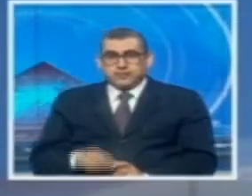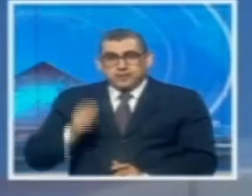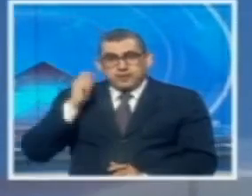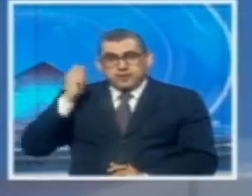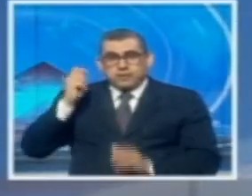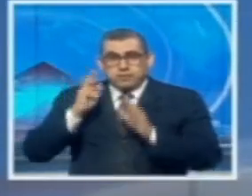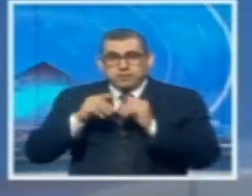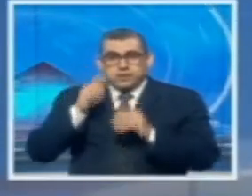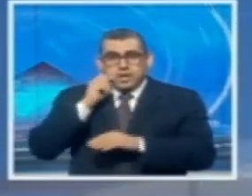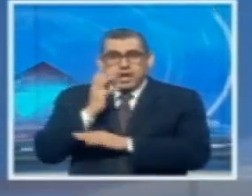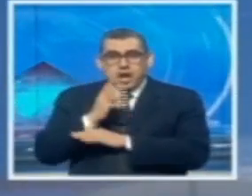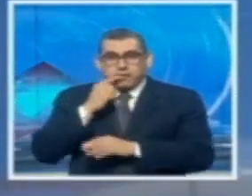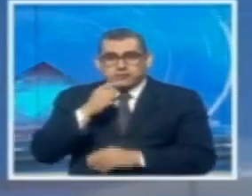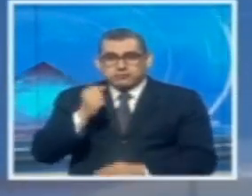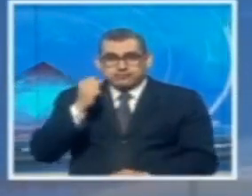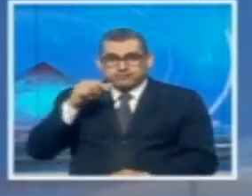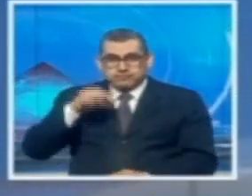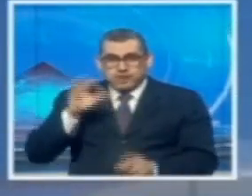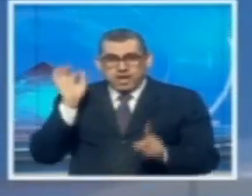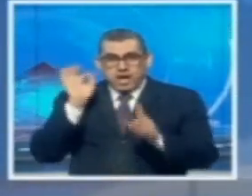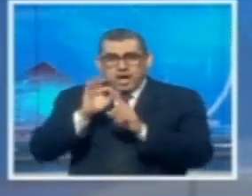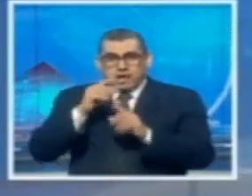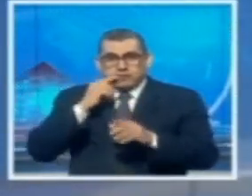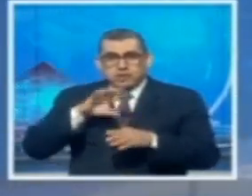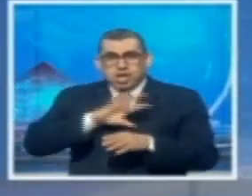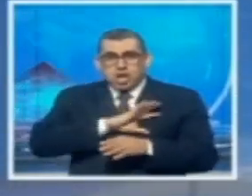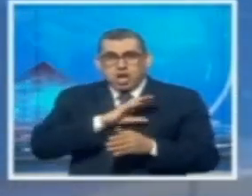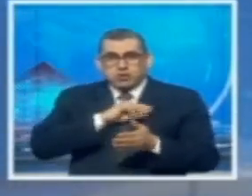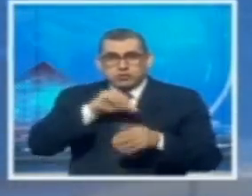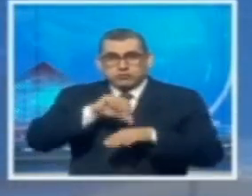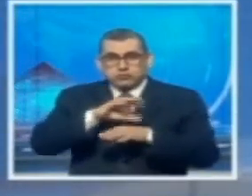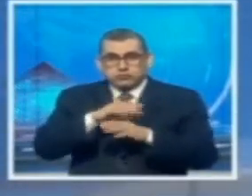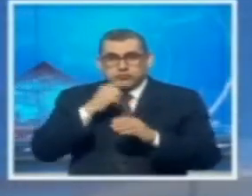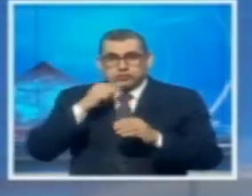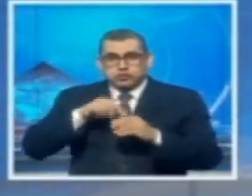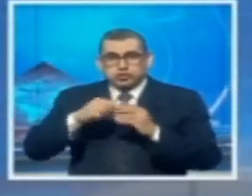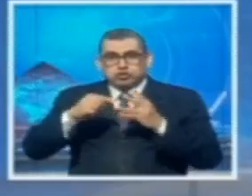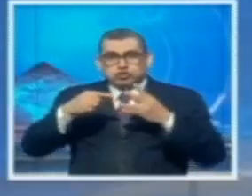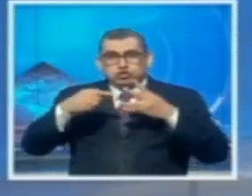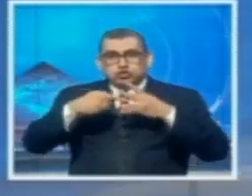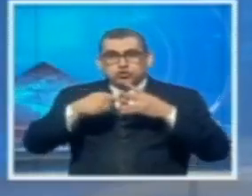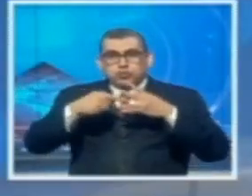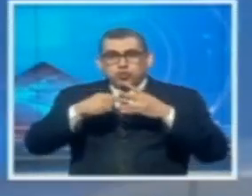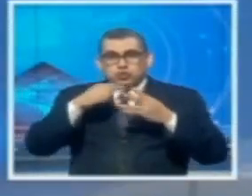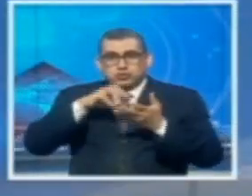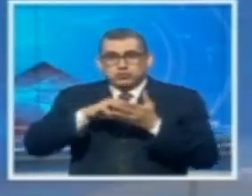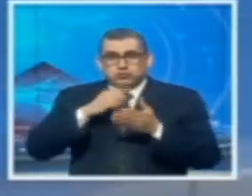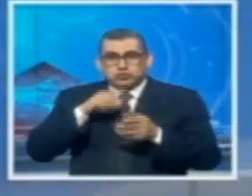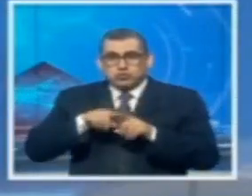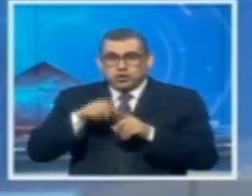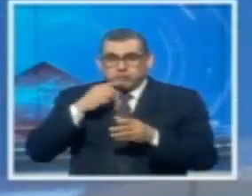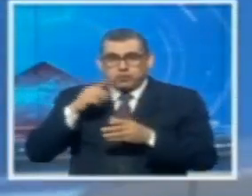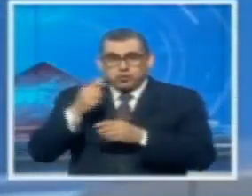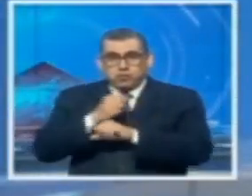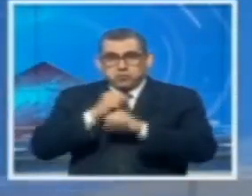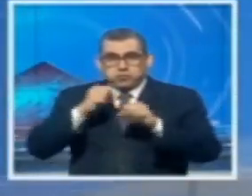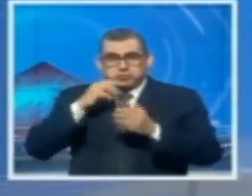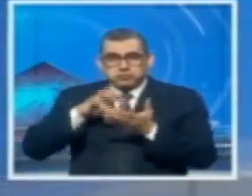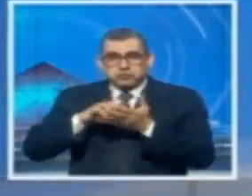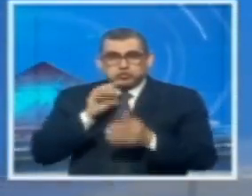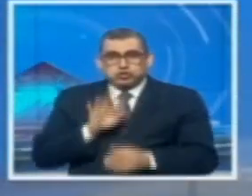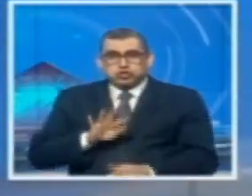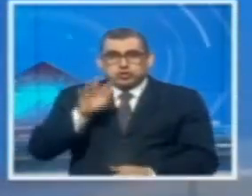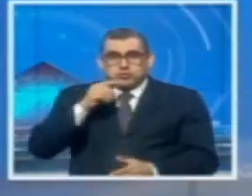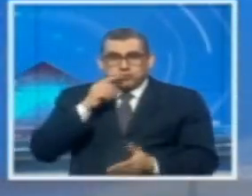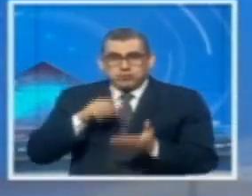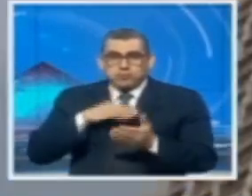الهجوم الإرهابي البغيض الذي استهدف ثكنات الجيش في جمهورية جيبوتي الشقيقة في منطقة غاربي تيسان شمال البلاد، ما أسفر